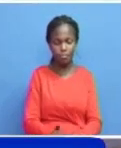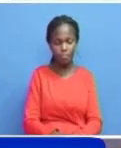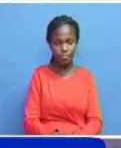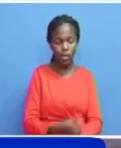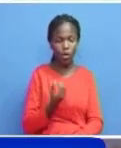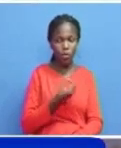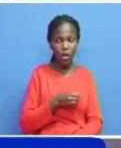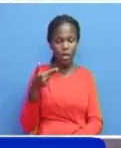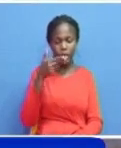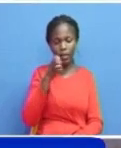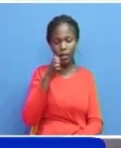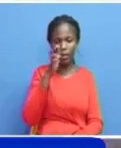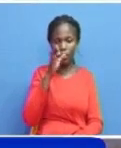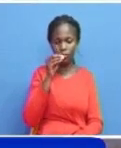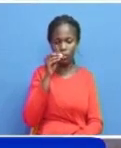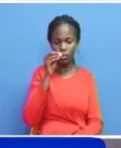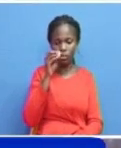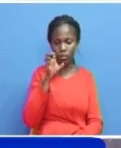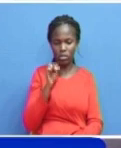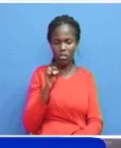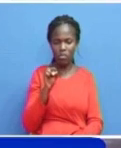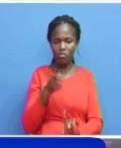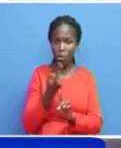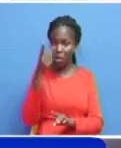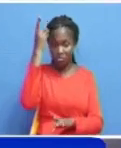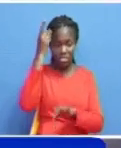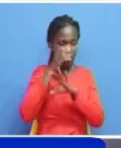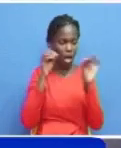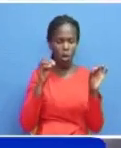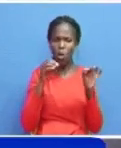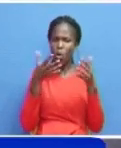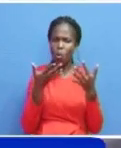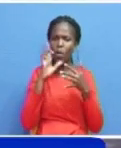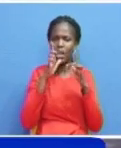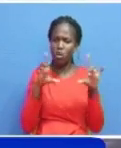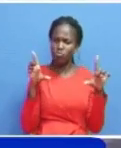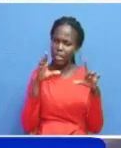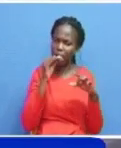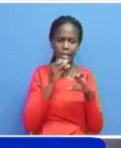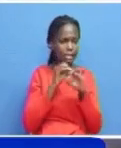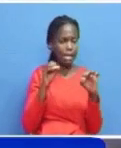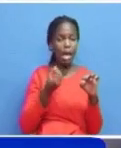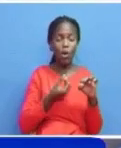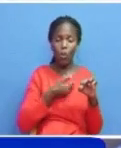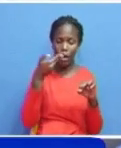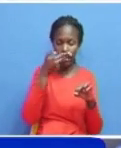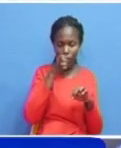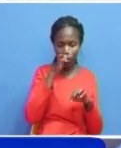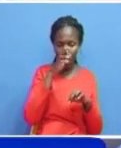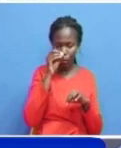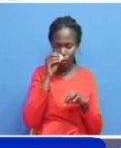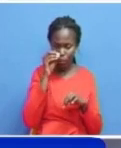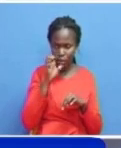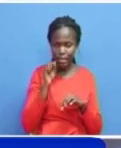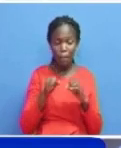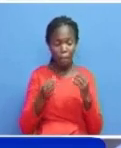heroes did not hail from one village or speak one language. Our heroes are numerous and